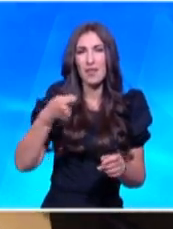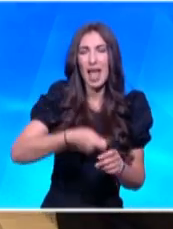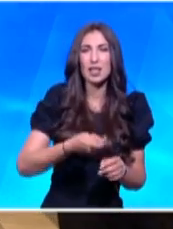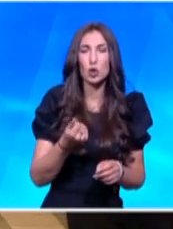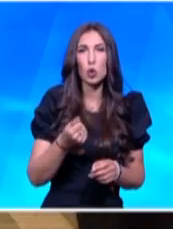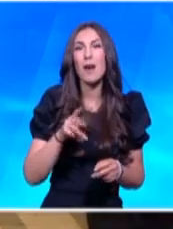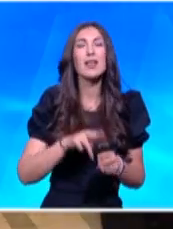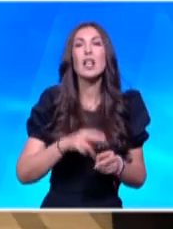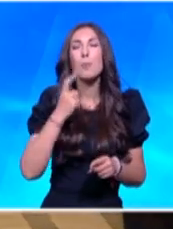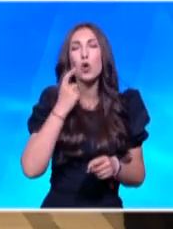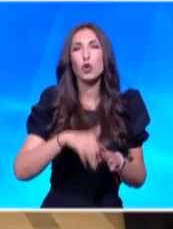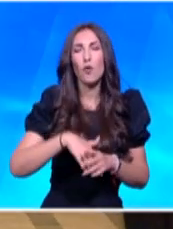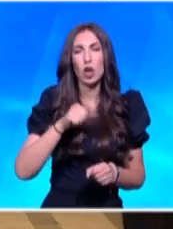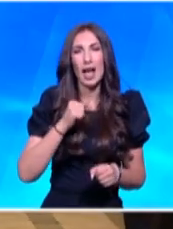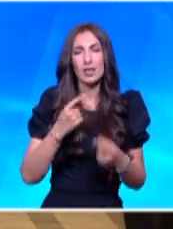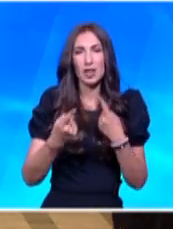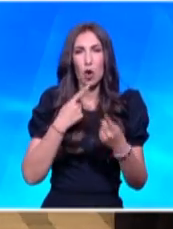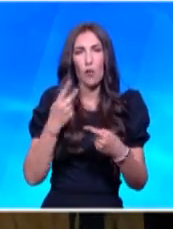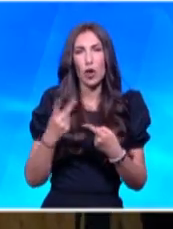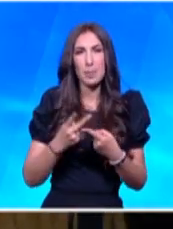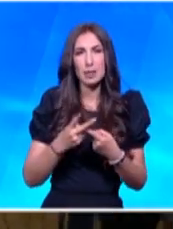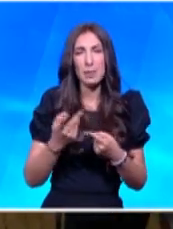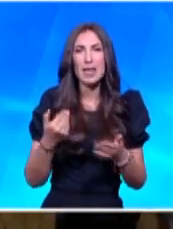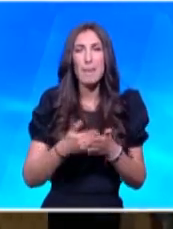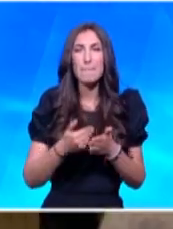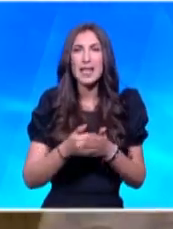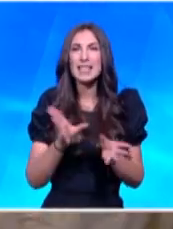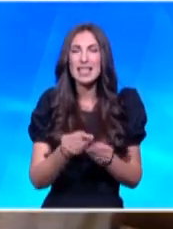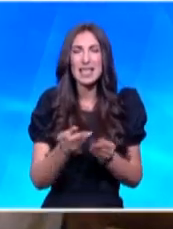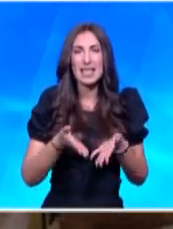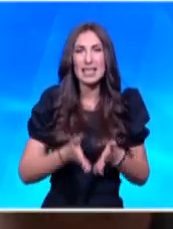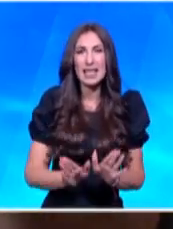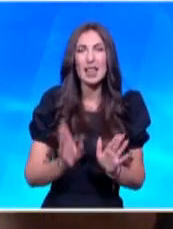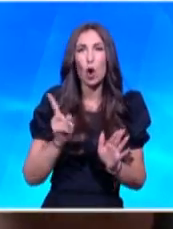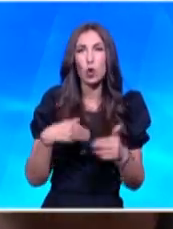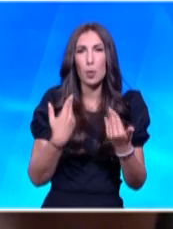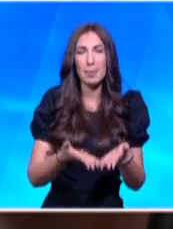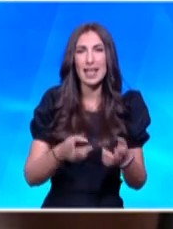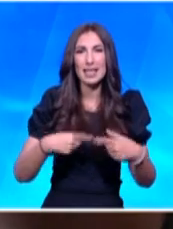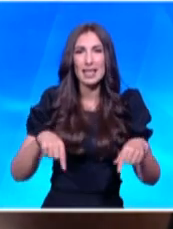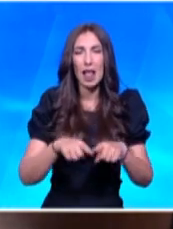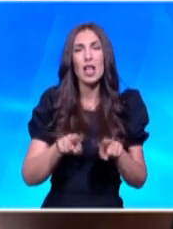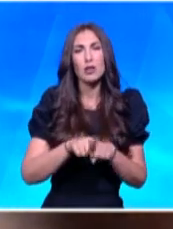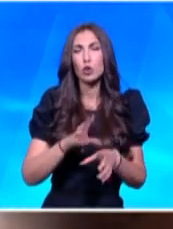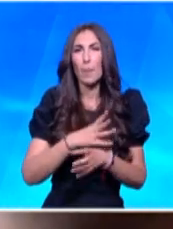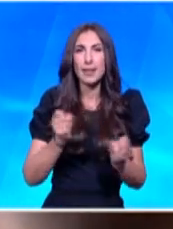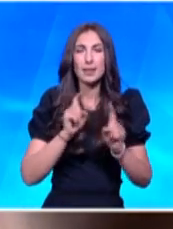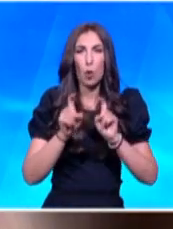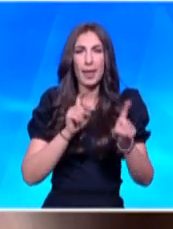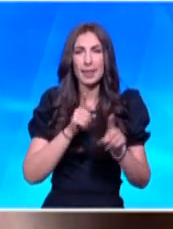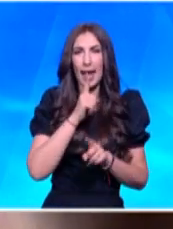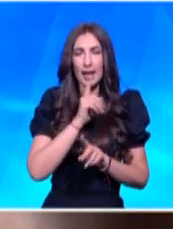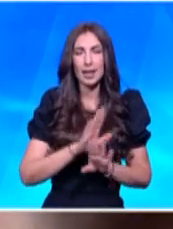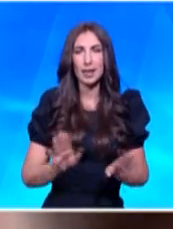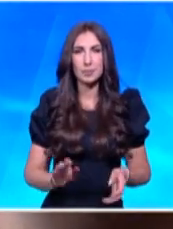Васил Божков отказа да говори пред медиите. Близките, сред които и синът му, които бяха пред залата, също запазиха мълчание.